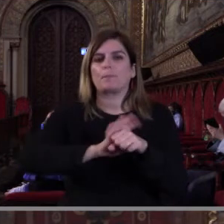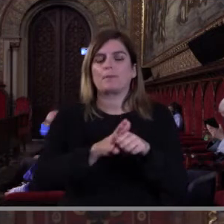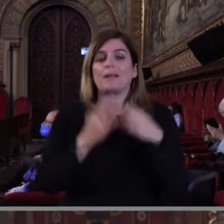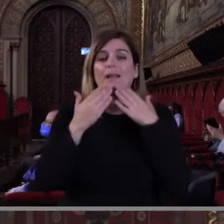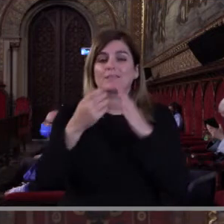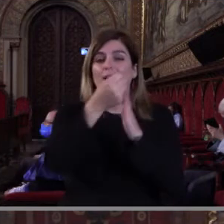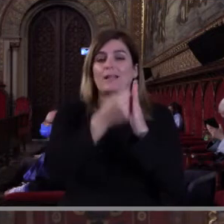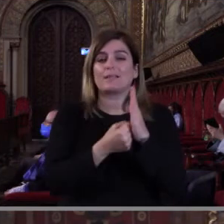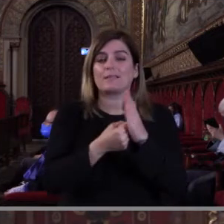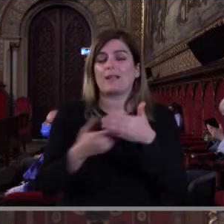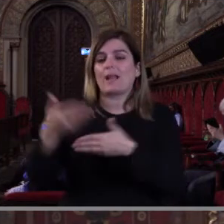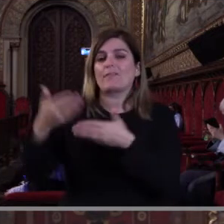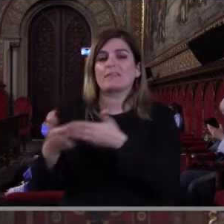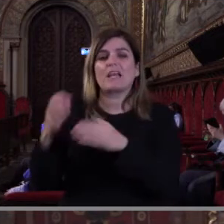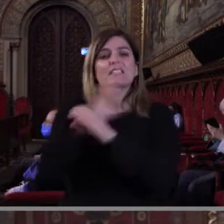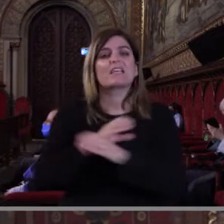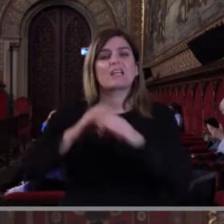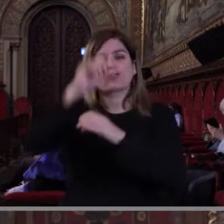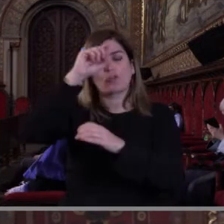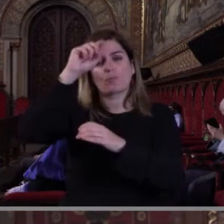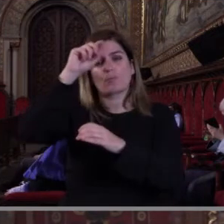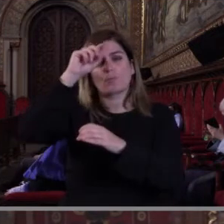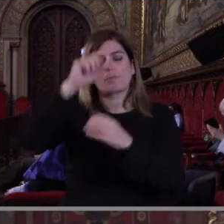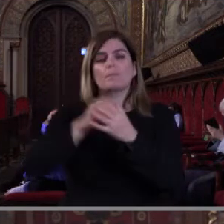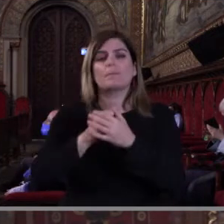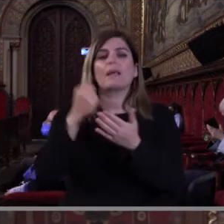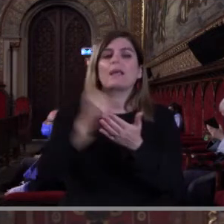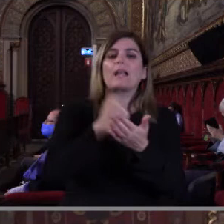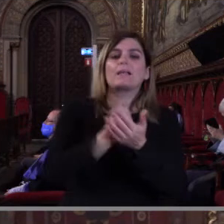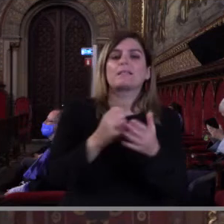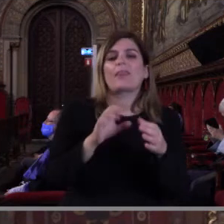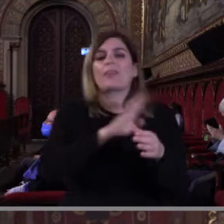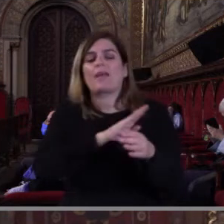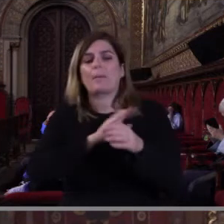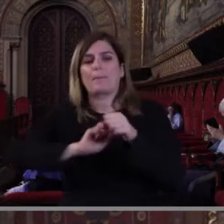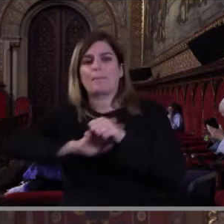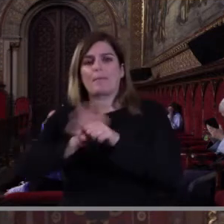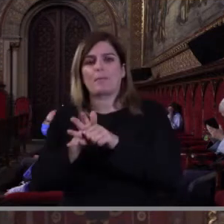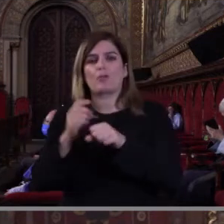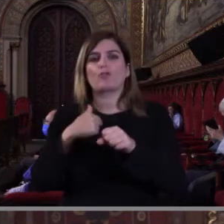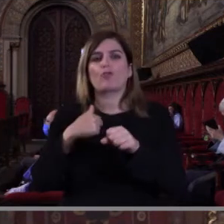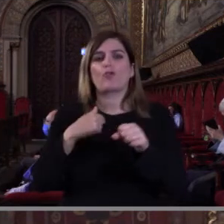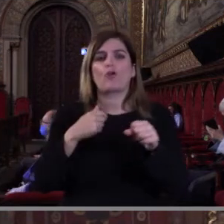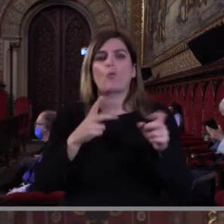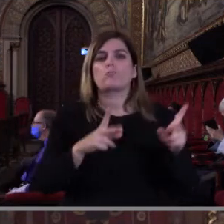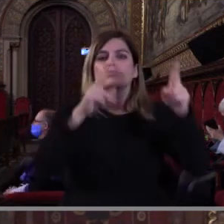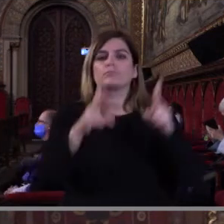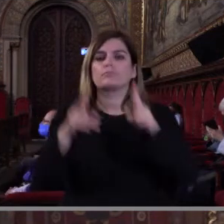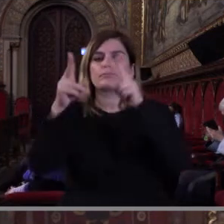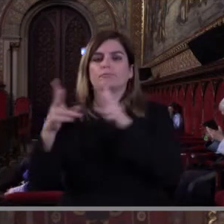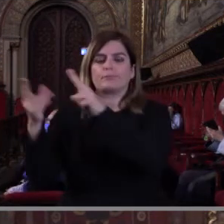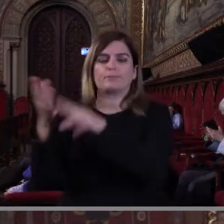article publicat a la revista Science titulat The Lessons of the Pandemic. En reprodueixo els paràgrafs més